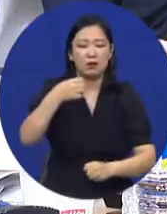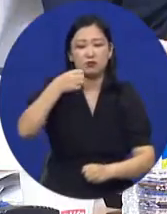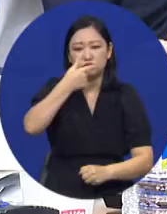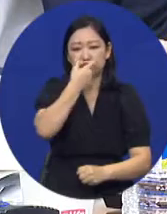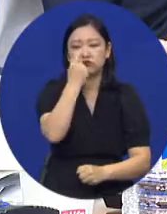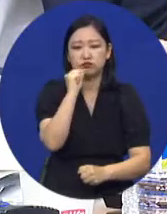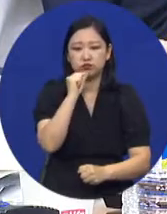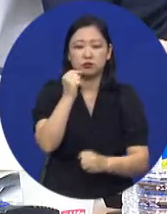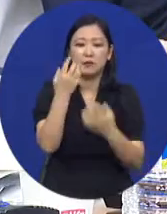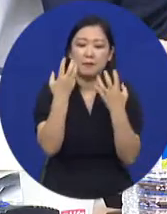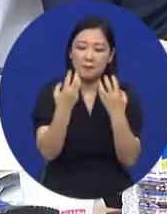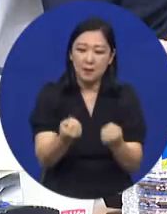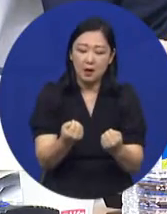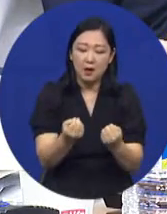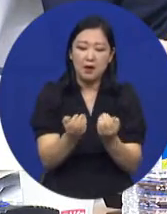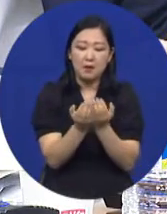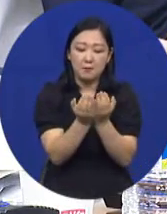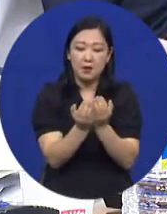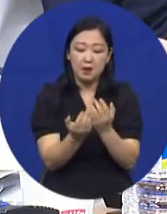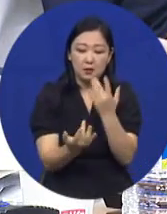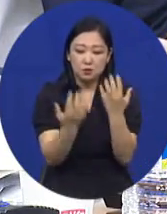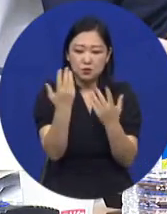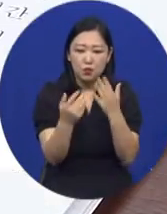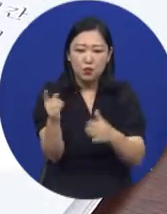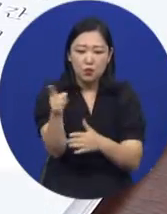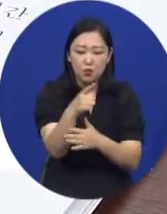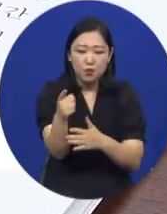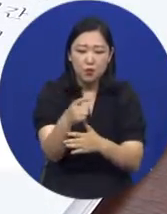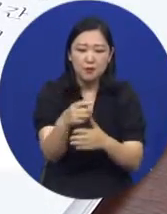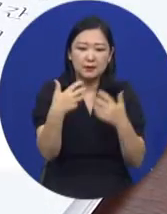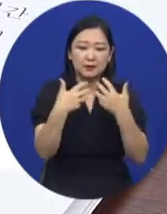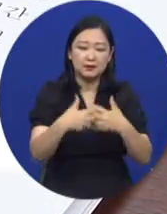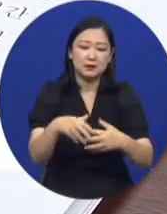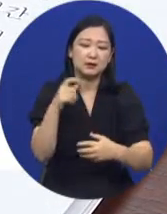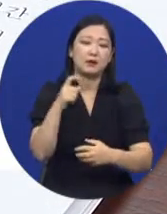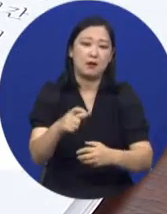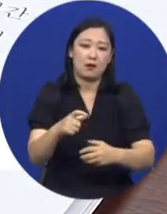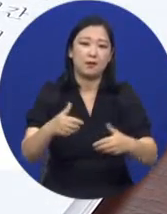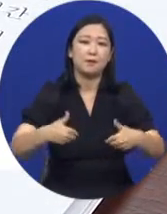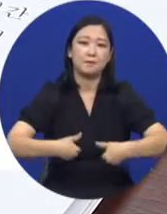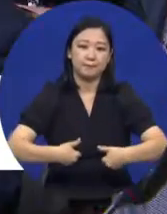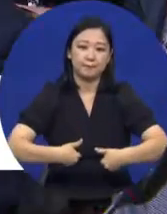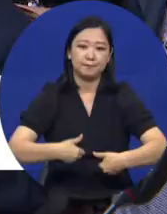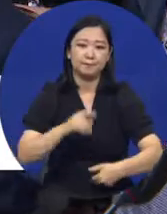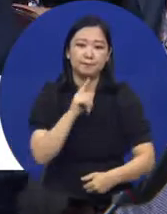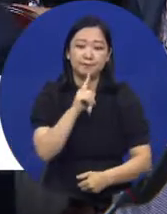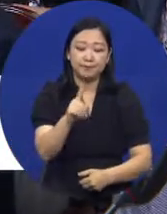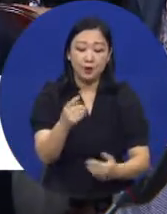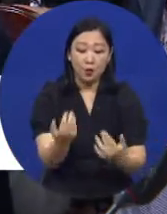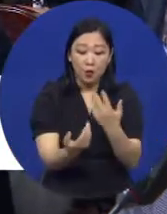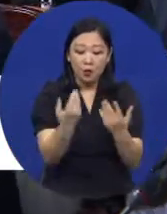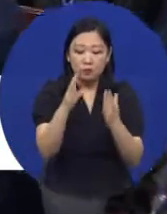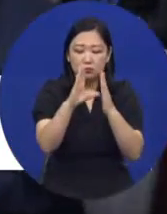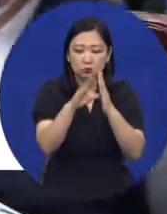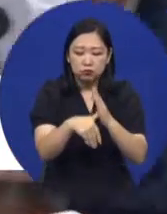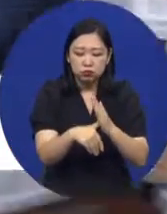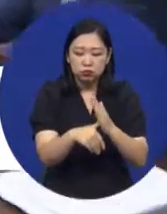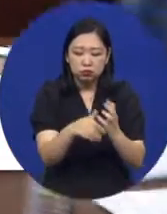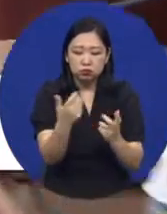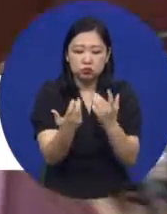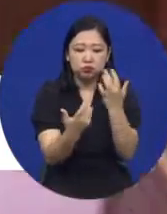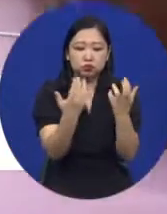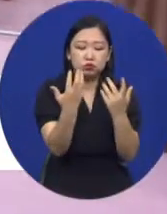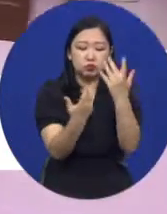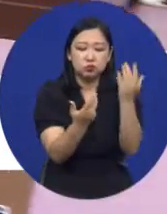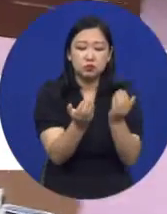곳이 많고 어선 소방 장비 기준도 강화해야 한다고 지적했습니다. 또 화재가 나면 걷잡을 수 없이